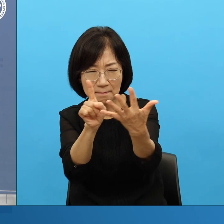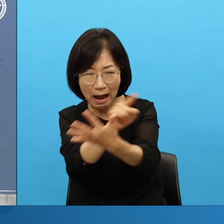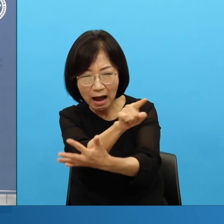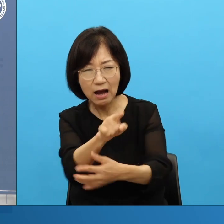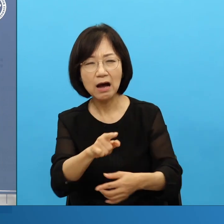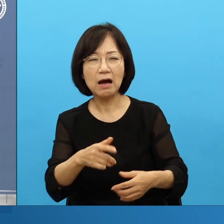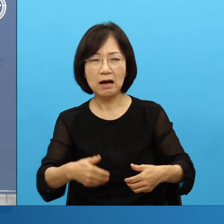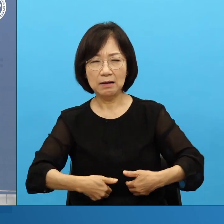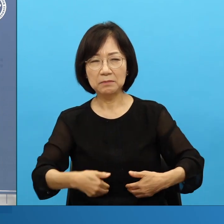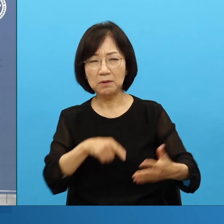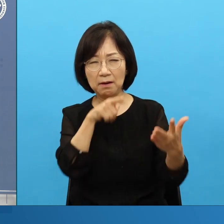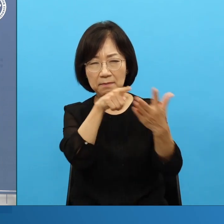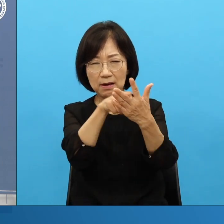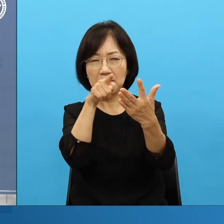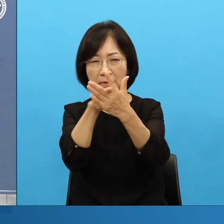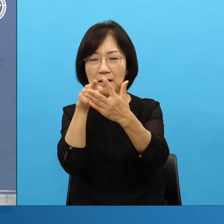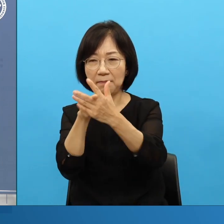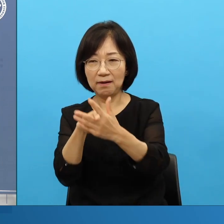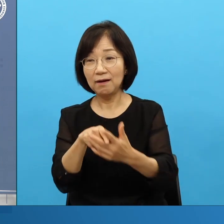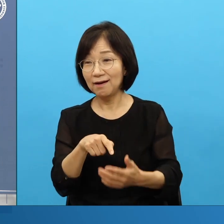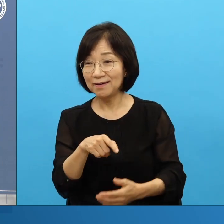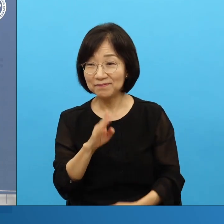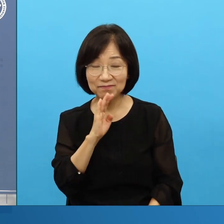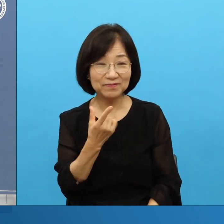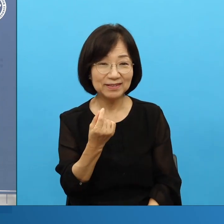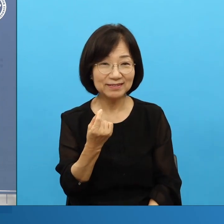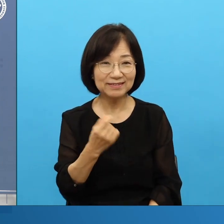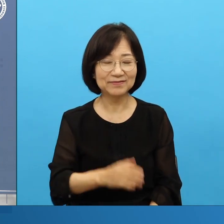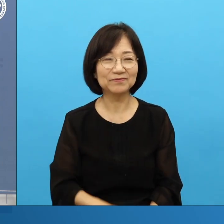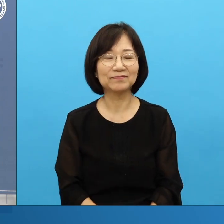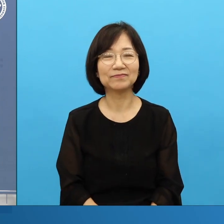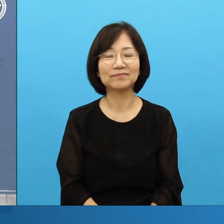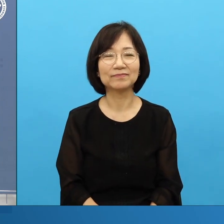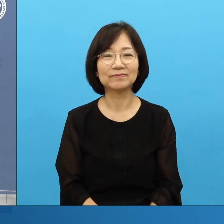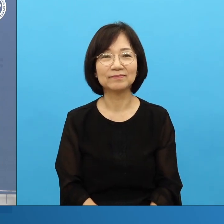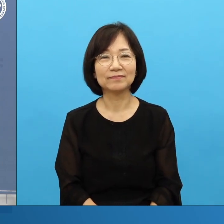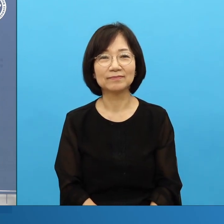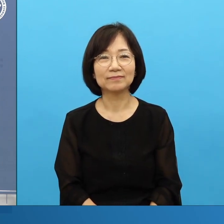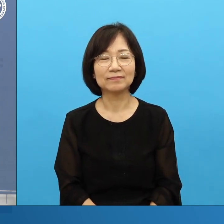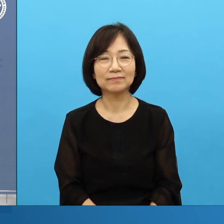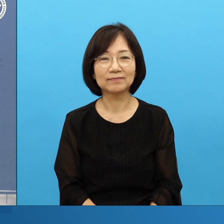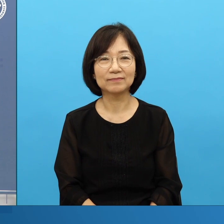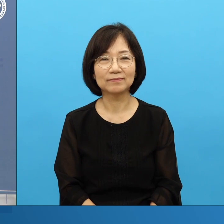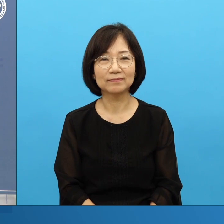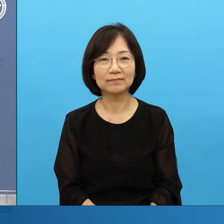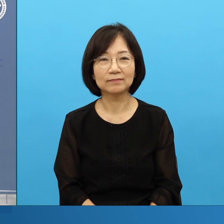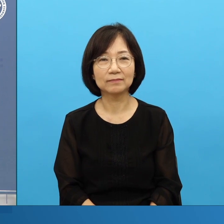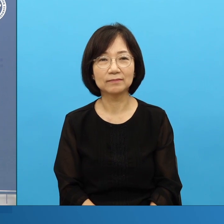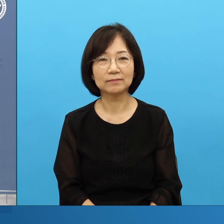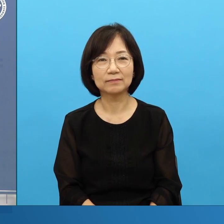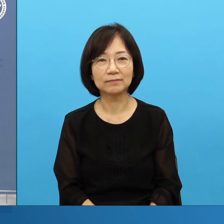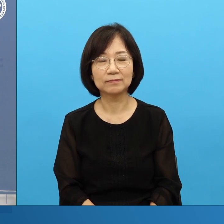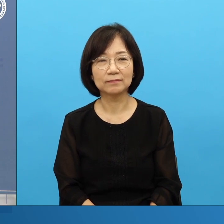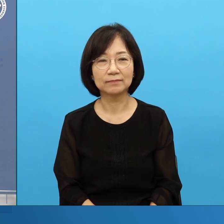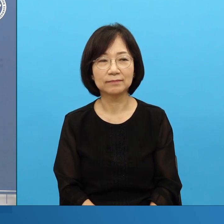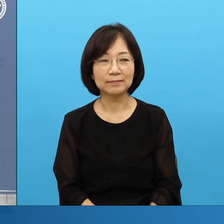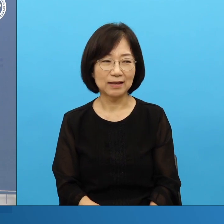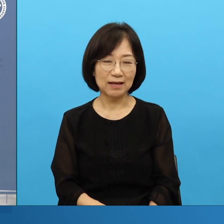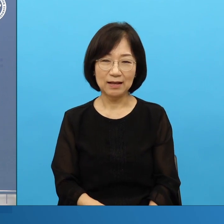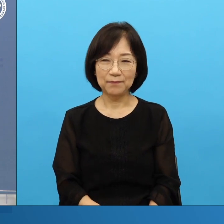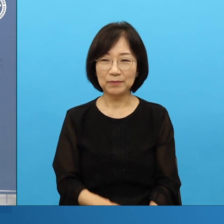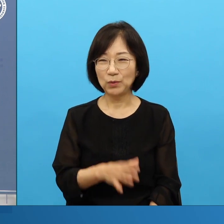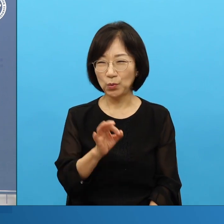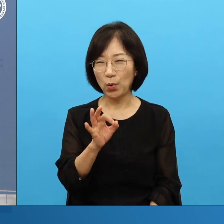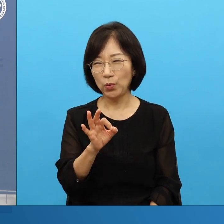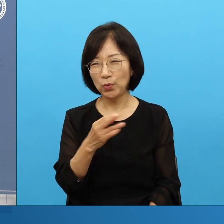돈이 없는 사람이 돈 하지. 진짜 돈 많이 가지고 있는 속 사람들 있죠. 죽을 지경입니다. 지옥이